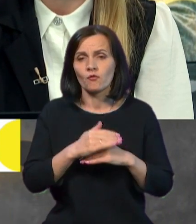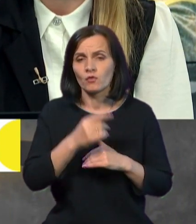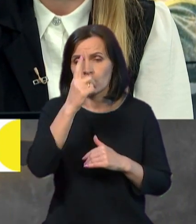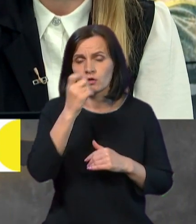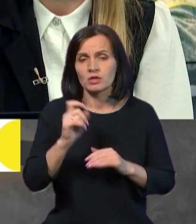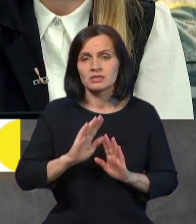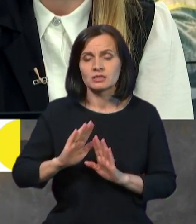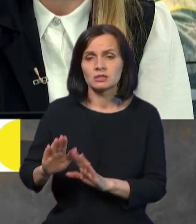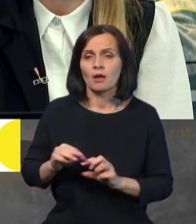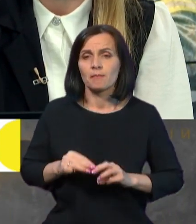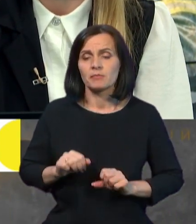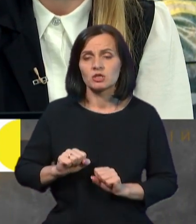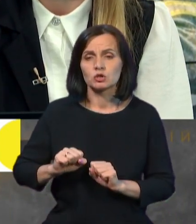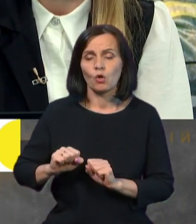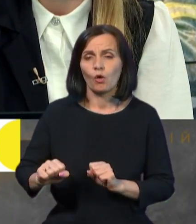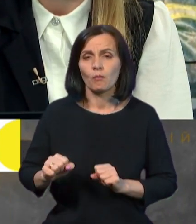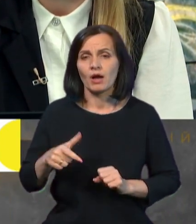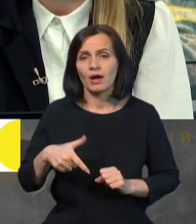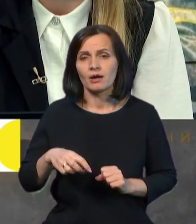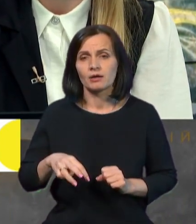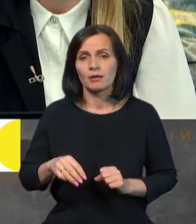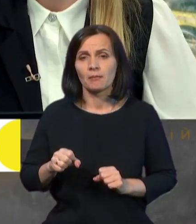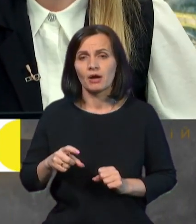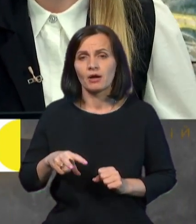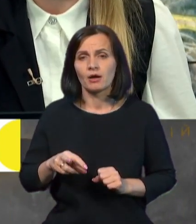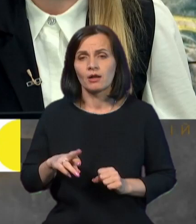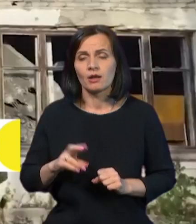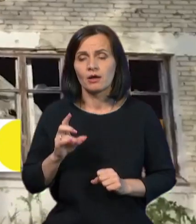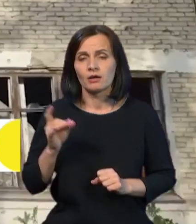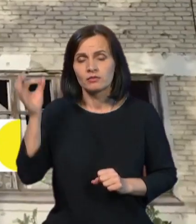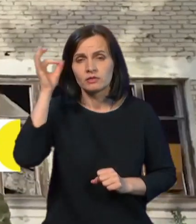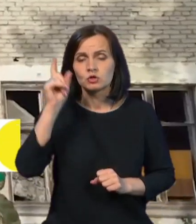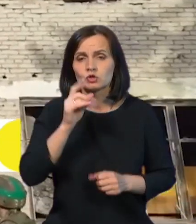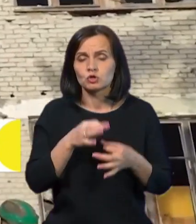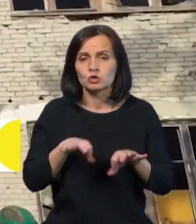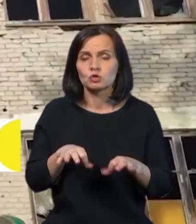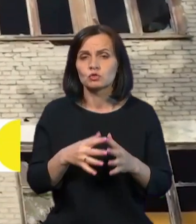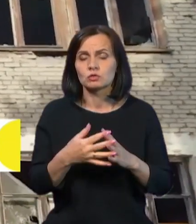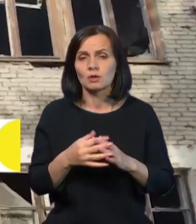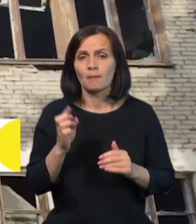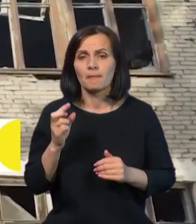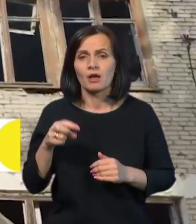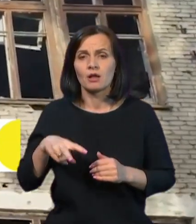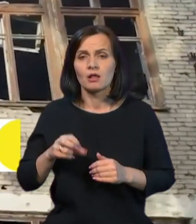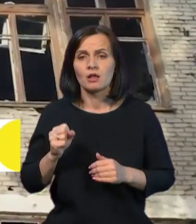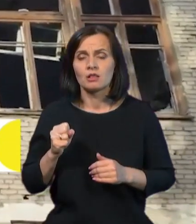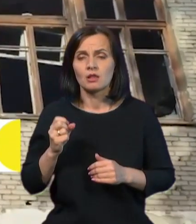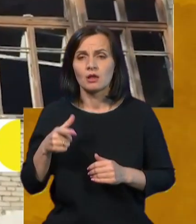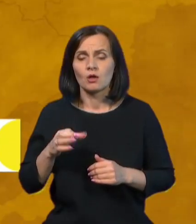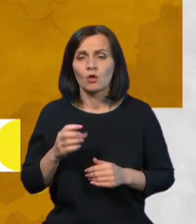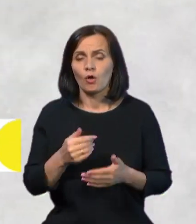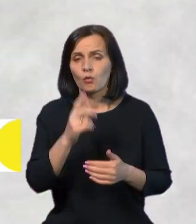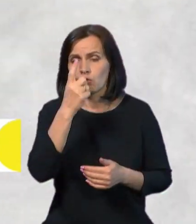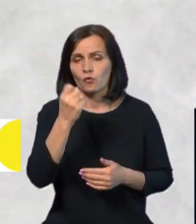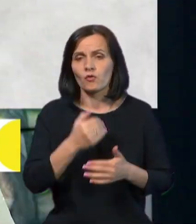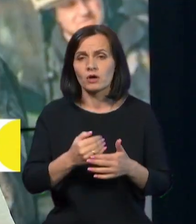міністра оборони Ганна Малєр у своєму телеграмі. Нагадаємо, що про звільнений населений пункт Благодатне Донецької області повідомили раніше,